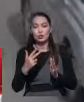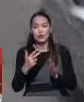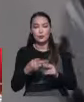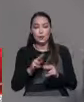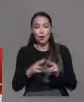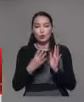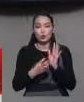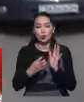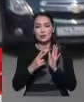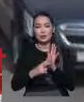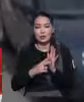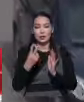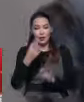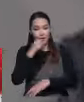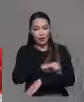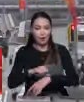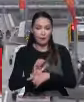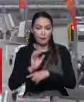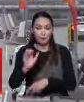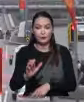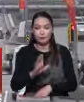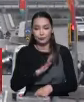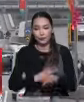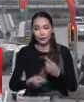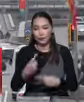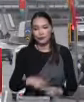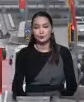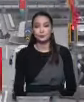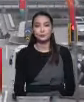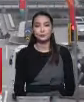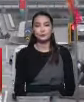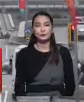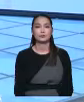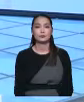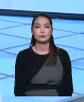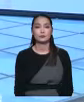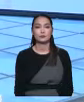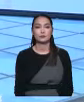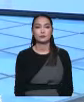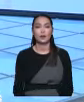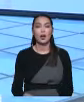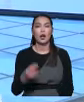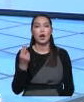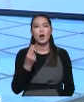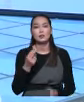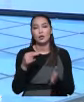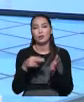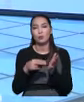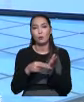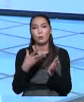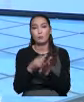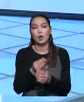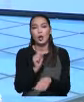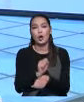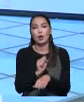982 мыңы елден шығарылған. Өлке Мырзабек, Бауыржан Жолдыбалин, Астана Таймс. Астанада ақылы көлік тұрақ саны